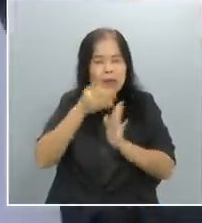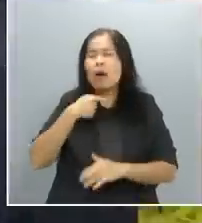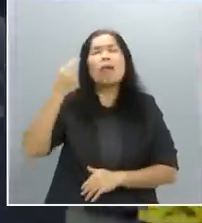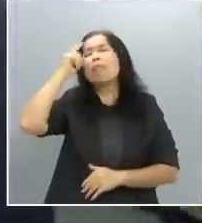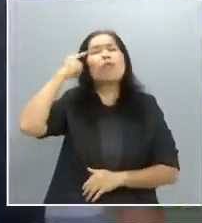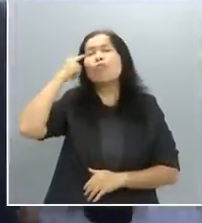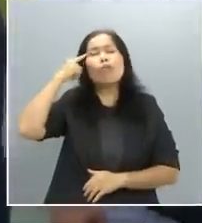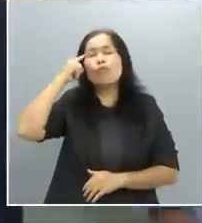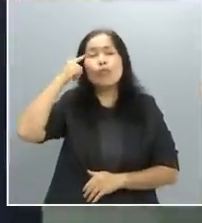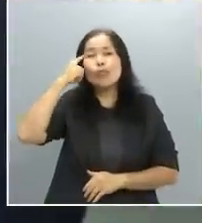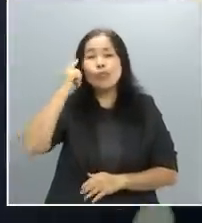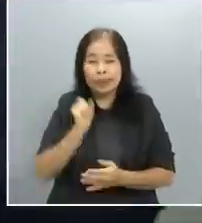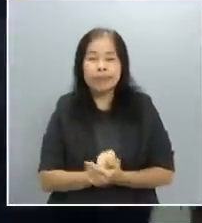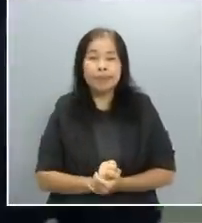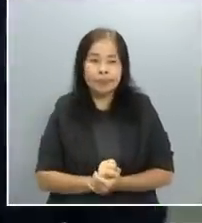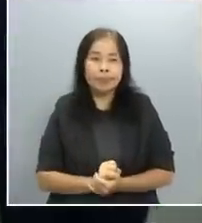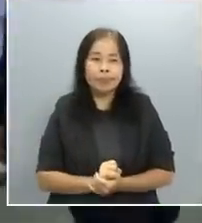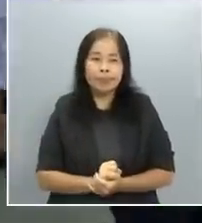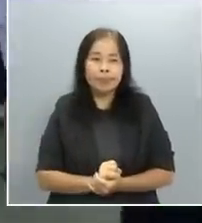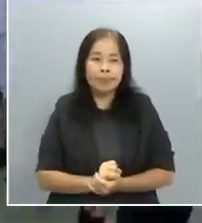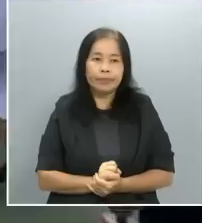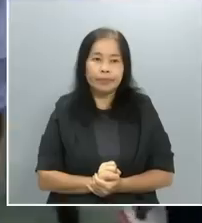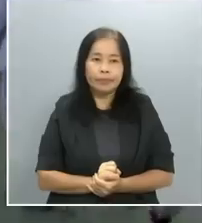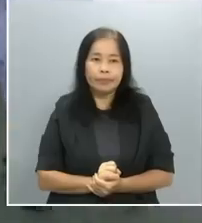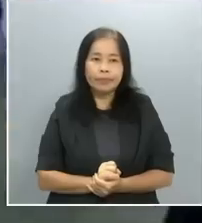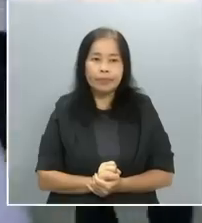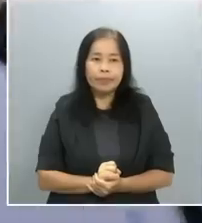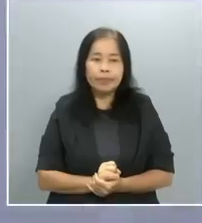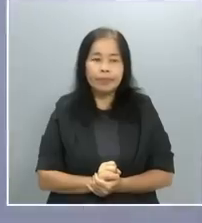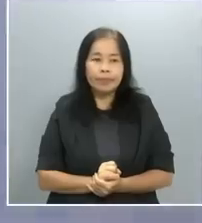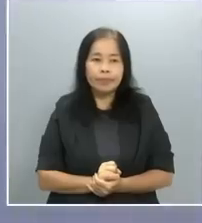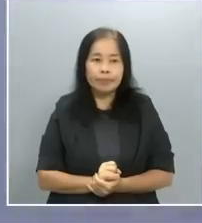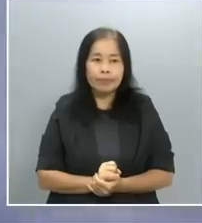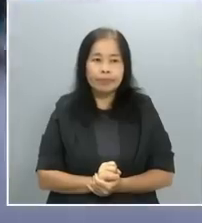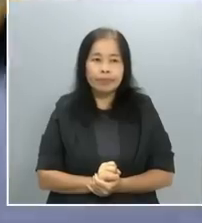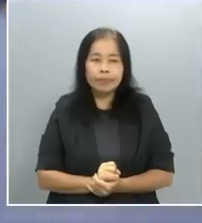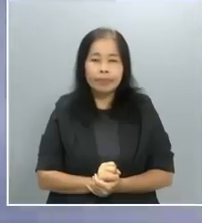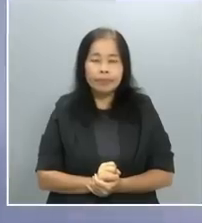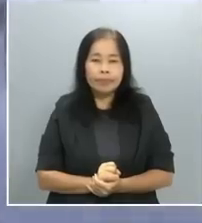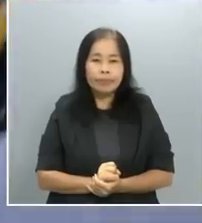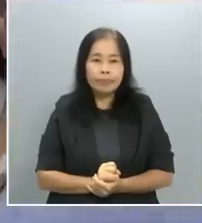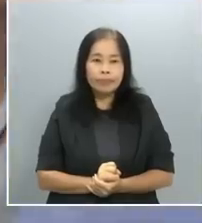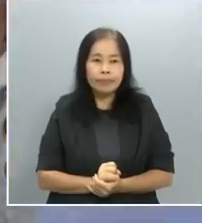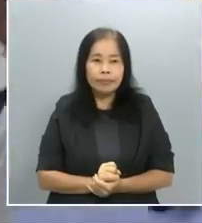โหวต นี่ป่าลอยต่อเมื่อวานได้คุยอะไรเป็นพิเศษไหมครับเรื่องนี ้